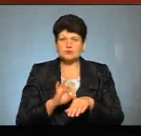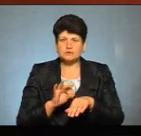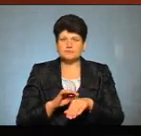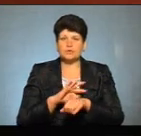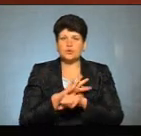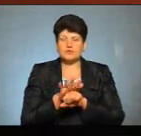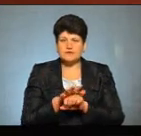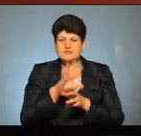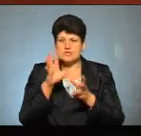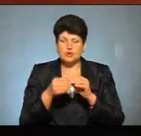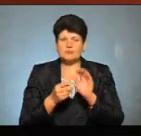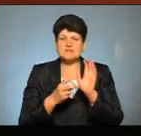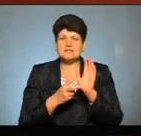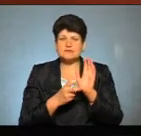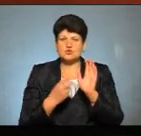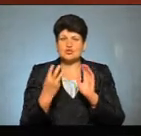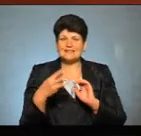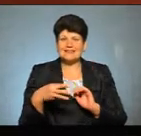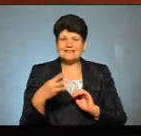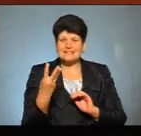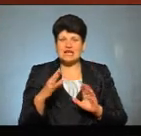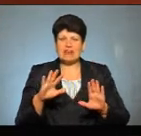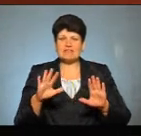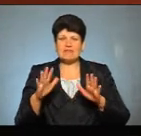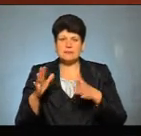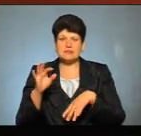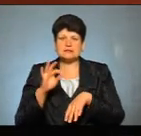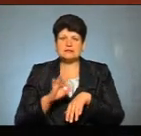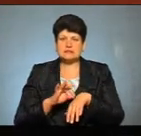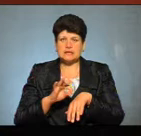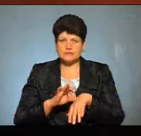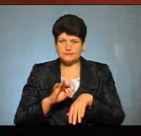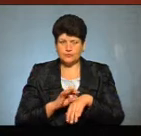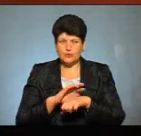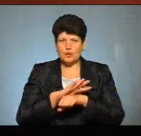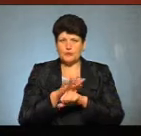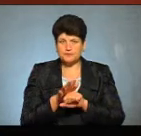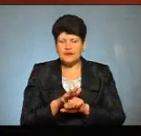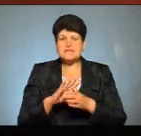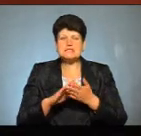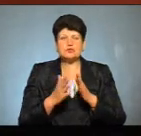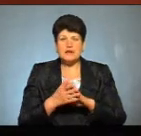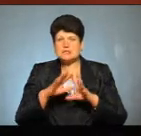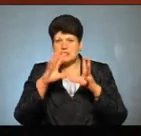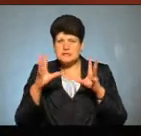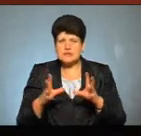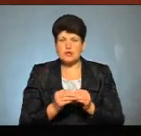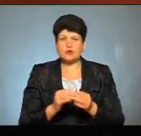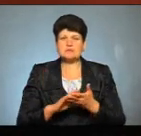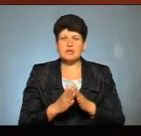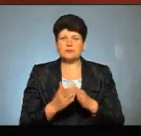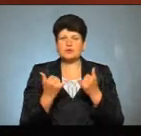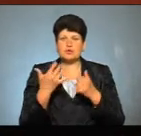області 733 випадки зараження COVID-19. І про ситуацію загалом станом на сьогодні